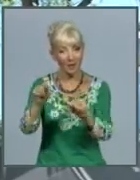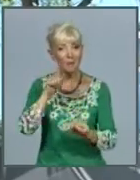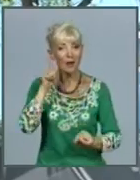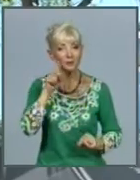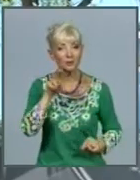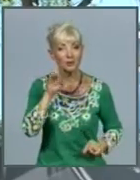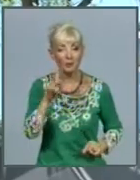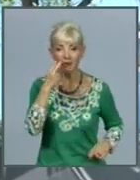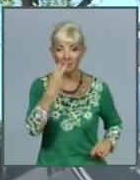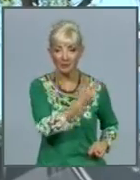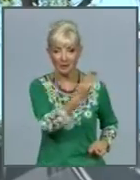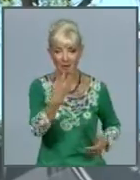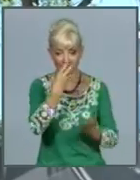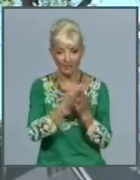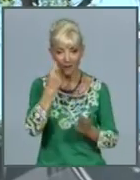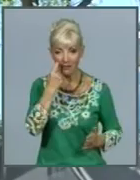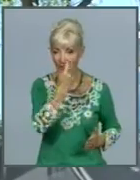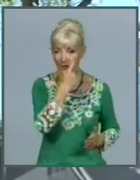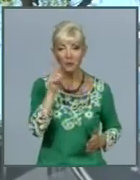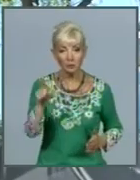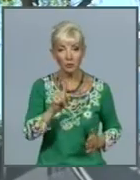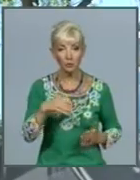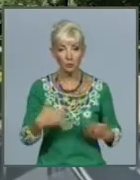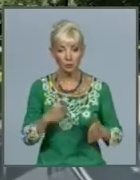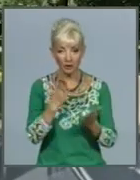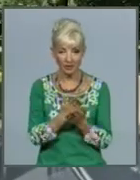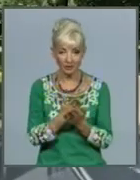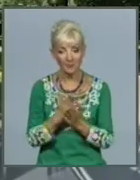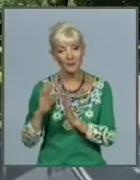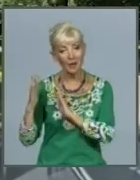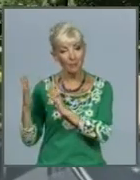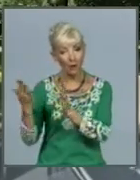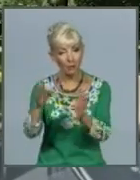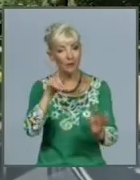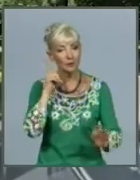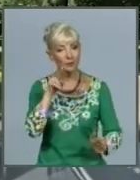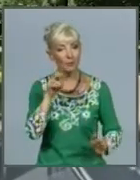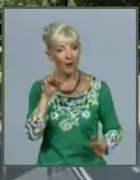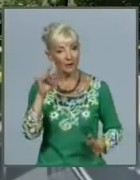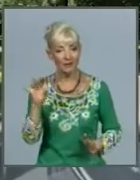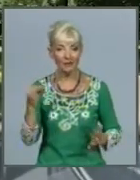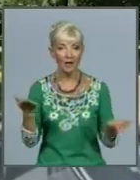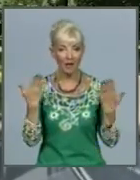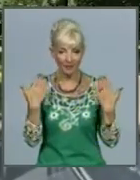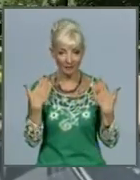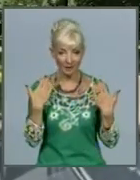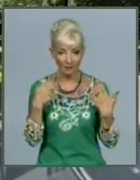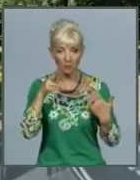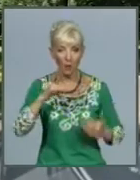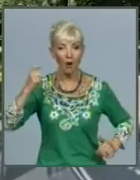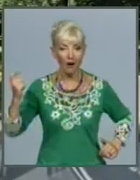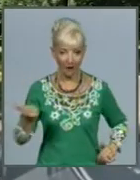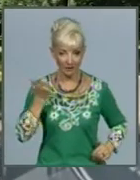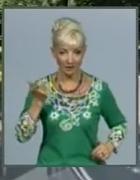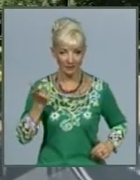своїми очима те, що вже є. Пройтися алеями молодіжного парку і відпочити по-харківськи.